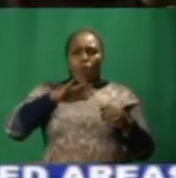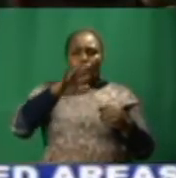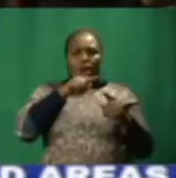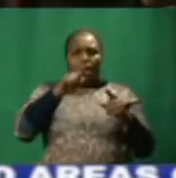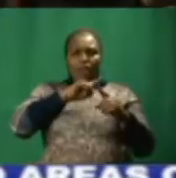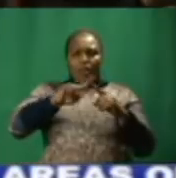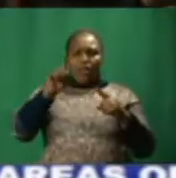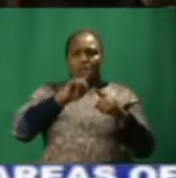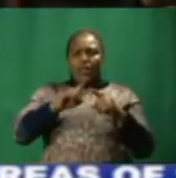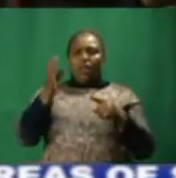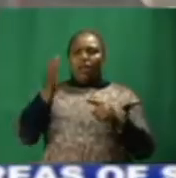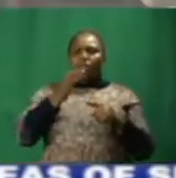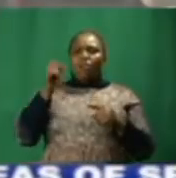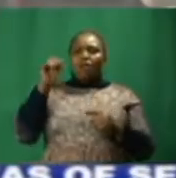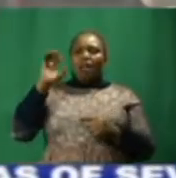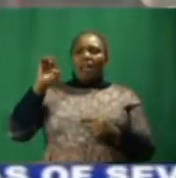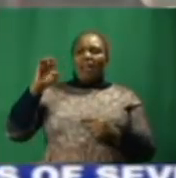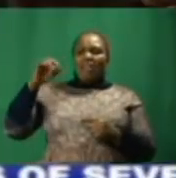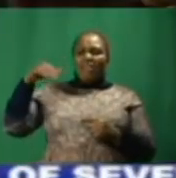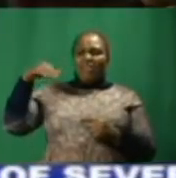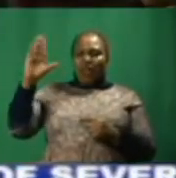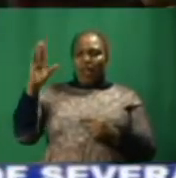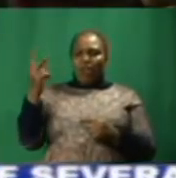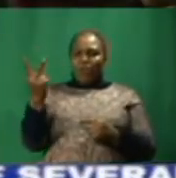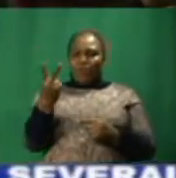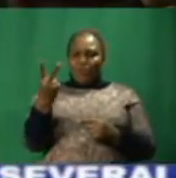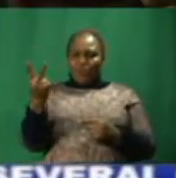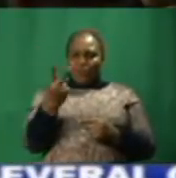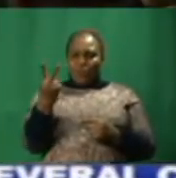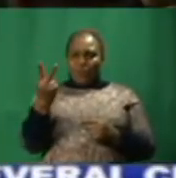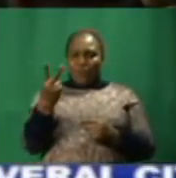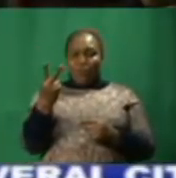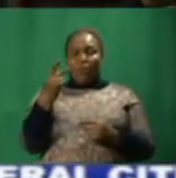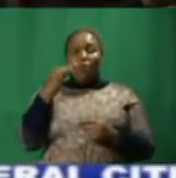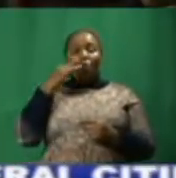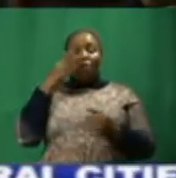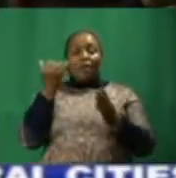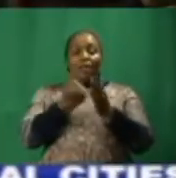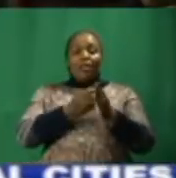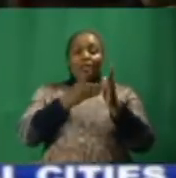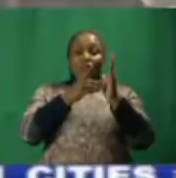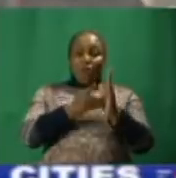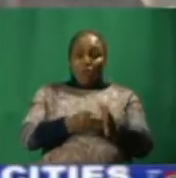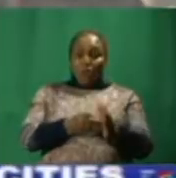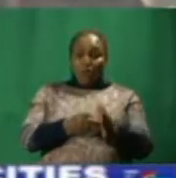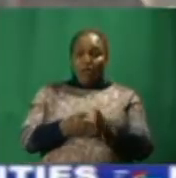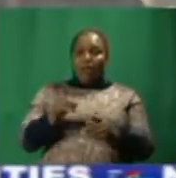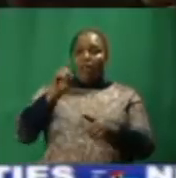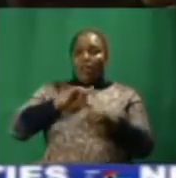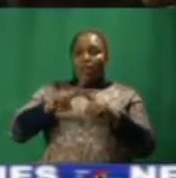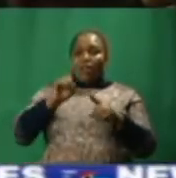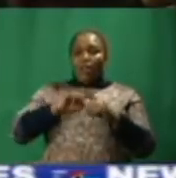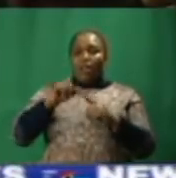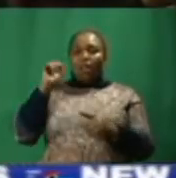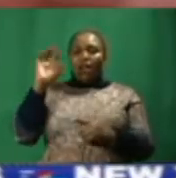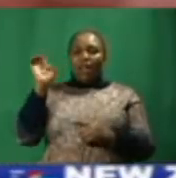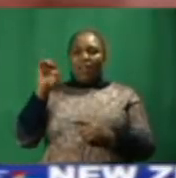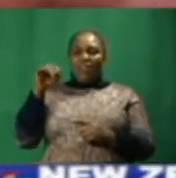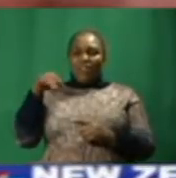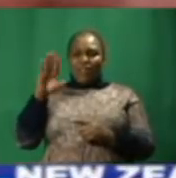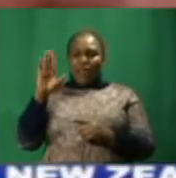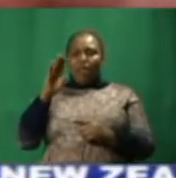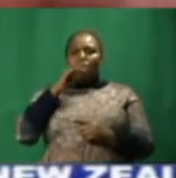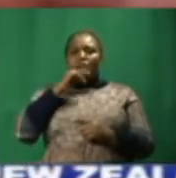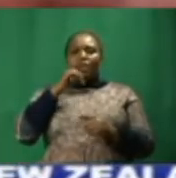bachamuka eveni laseNgilandi kanzi nakuthathwa sinyathelo ukuthi lo mdlalo ubanjelwe eveni leNgilandi kungaba